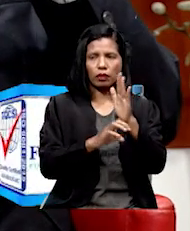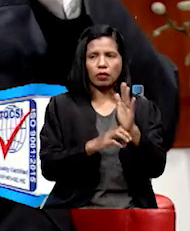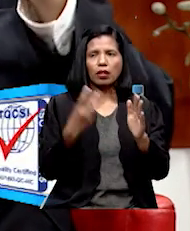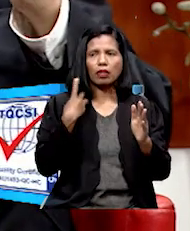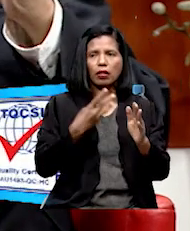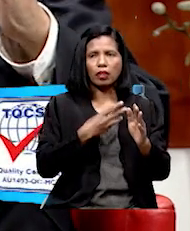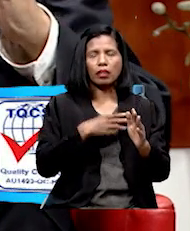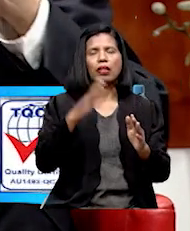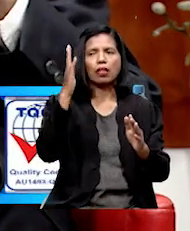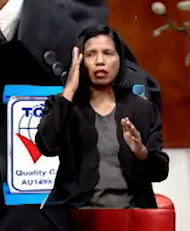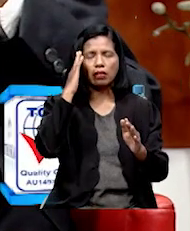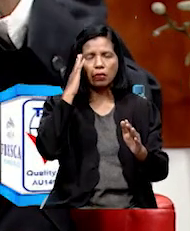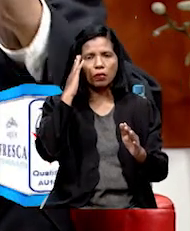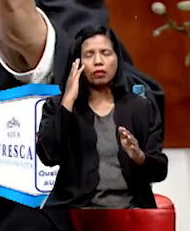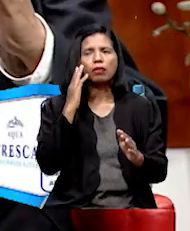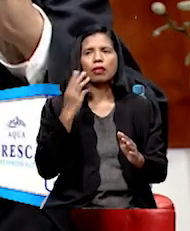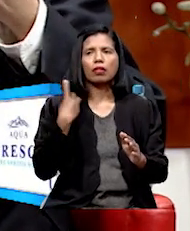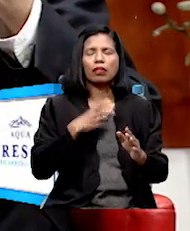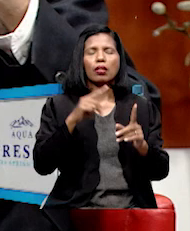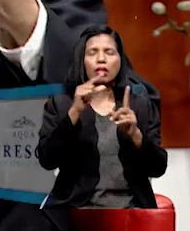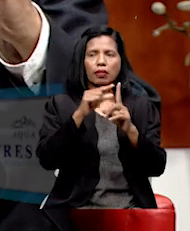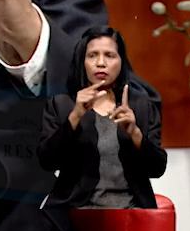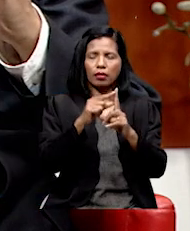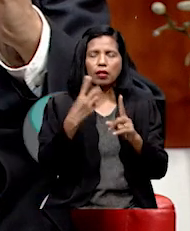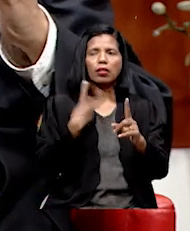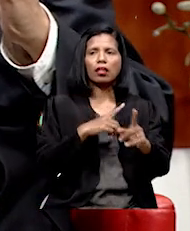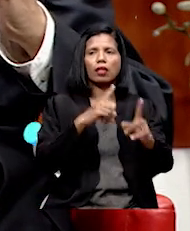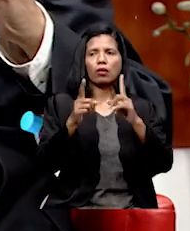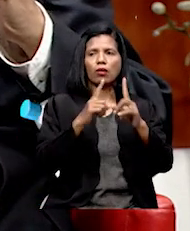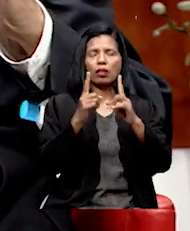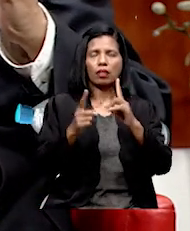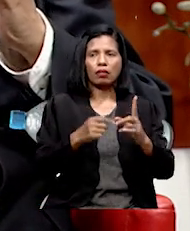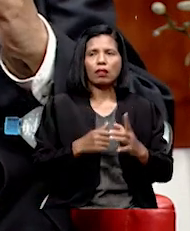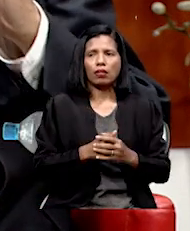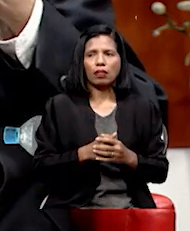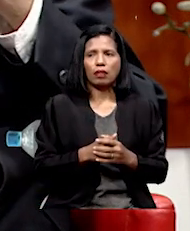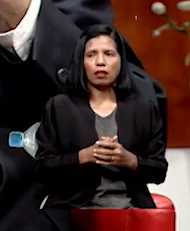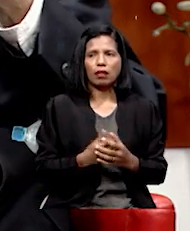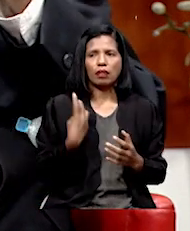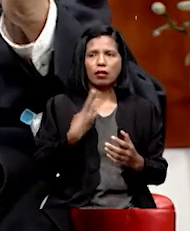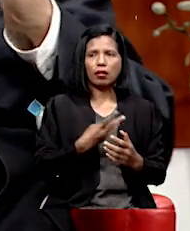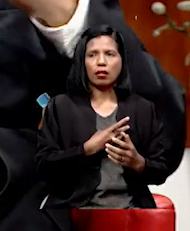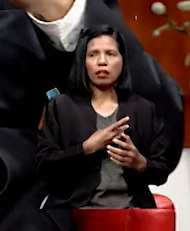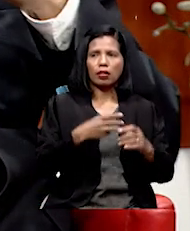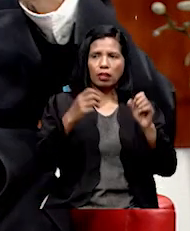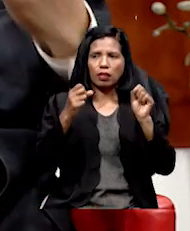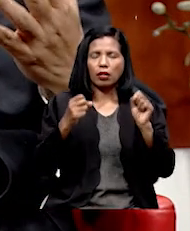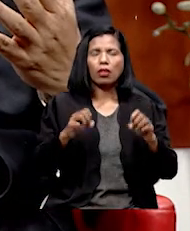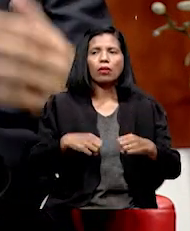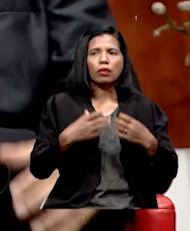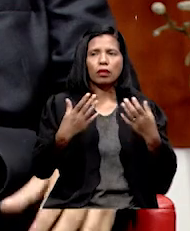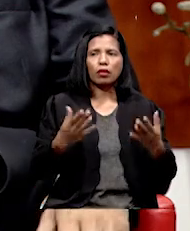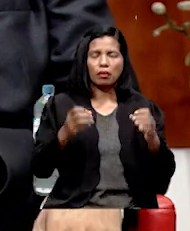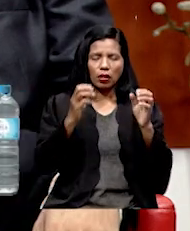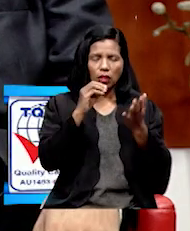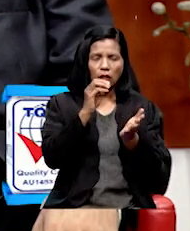itania Hanoi, itania Liafua, itania Kualia, e até próprio itania modo de ser, o insama katubi